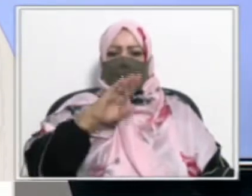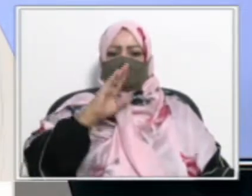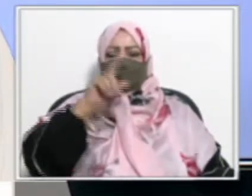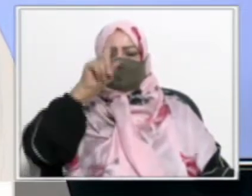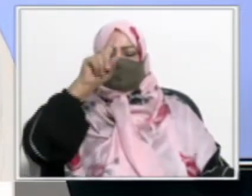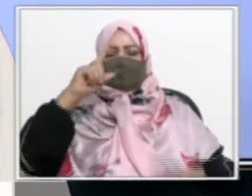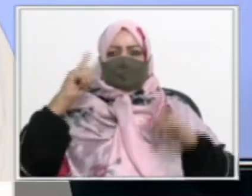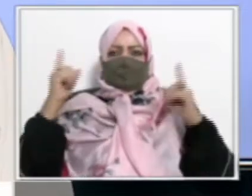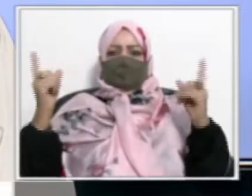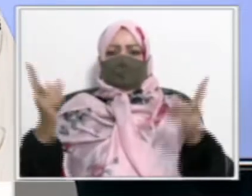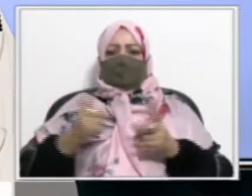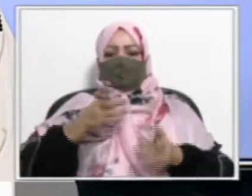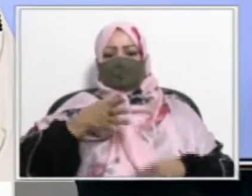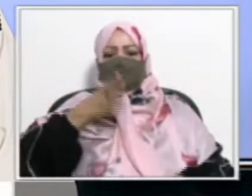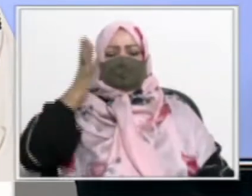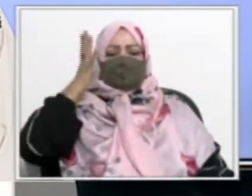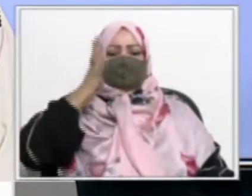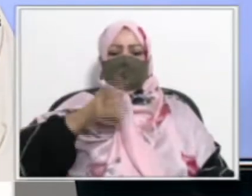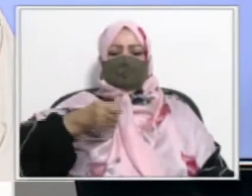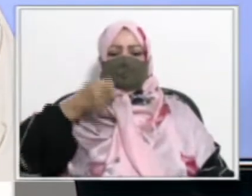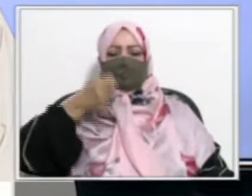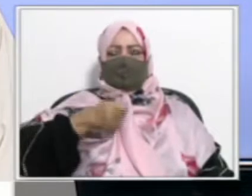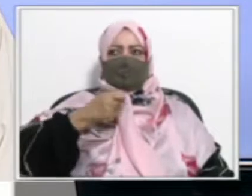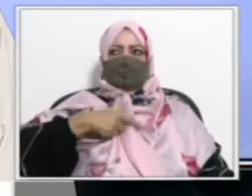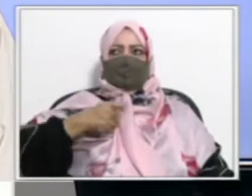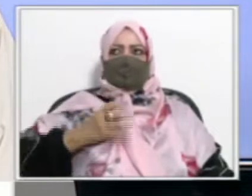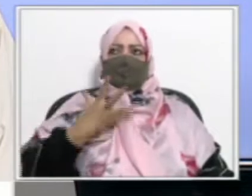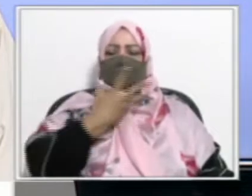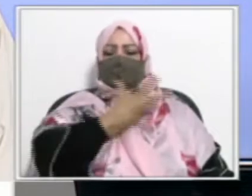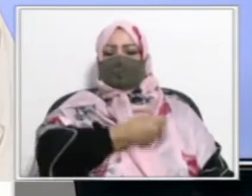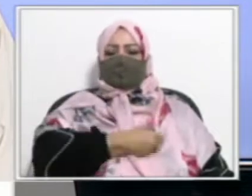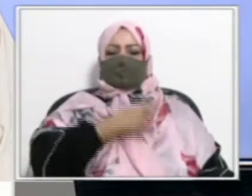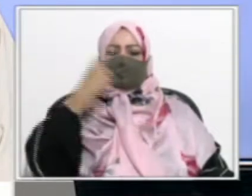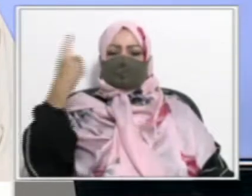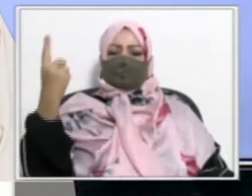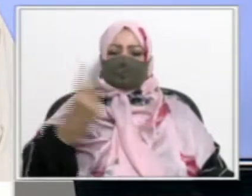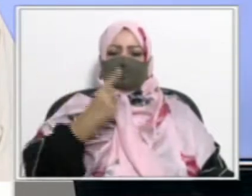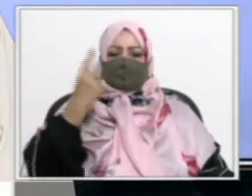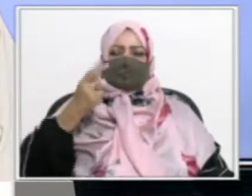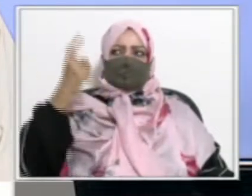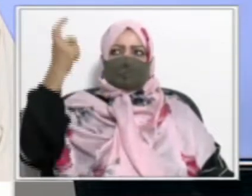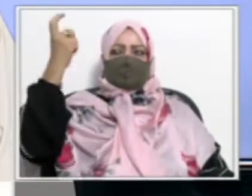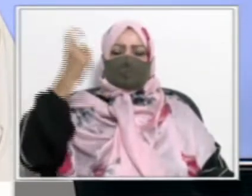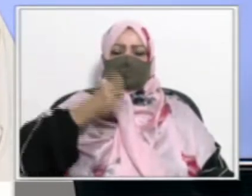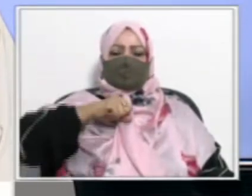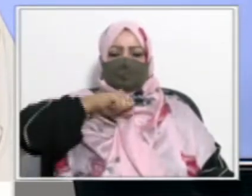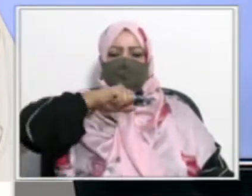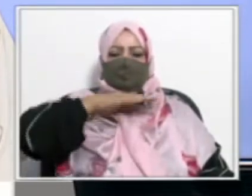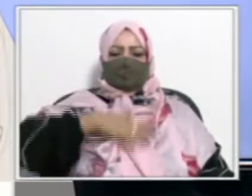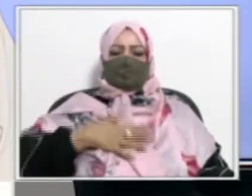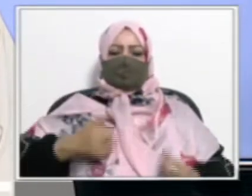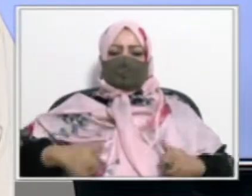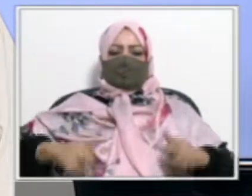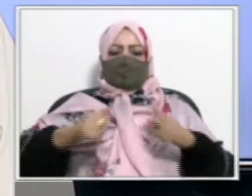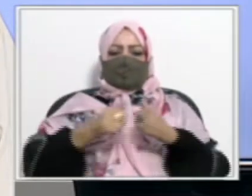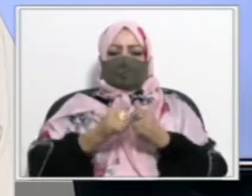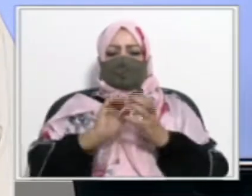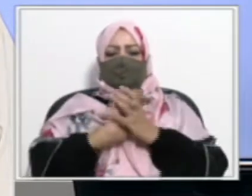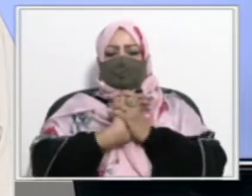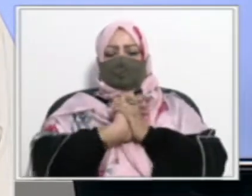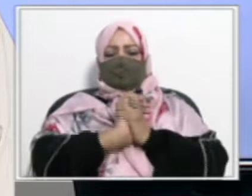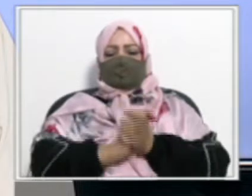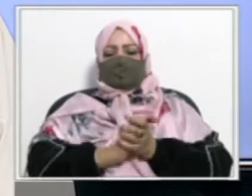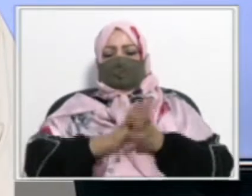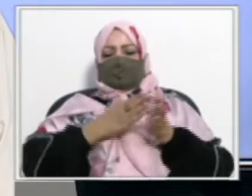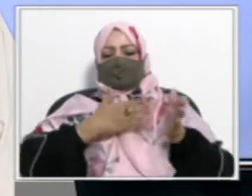آله وصحبه أجمعين. الإخوة المشاهدون الكرام على قناة التناصح، أينما كنتم مرحبا وسهلا